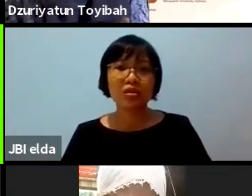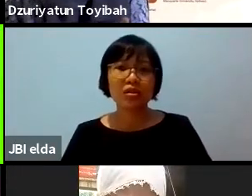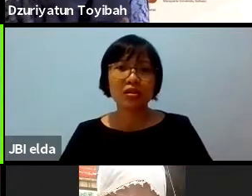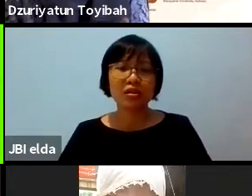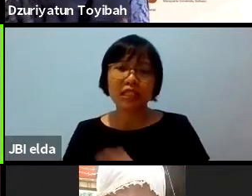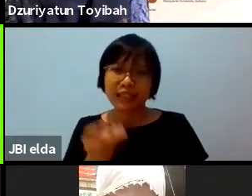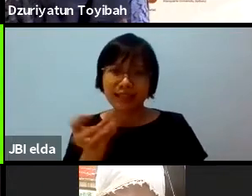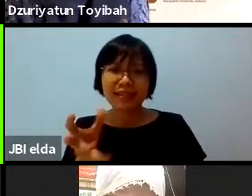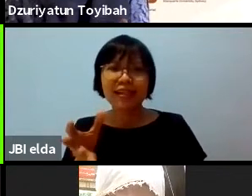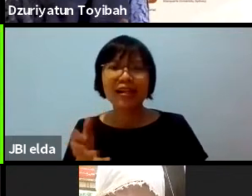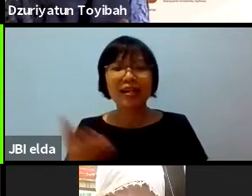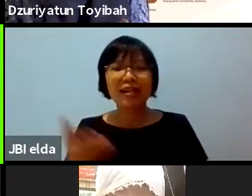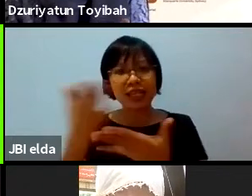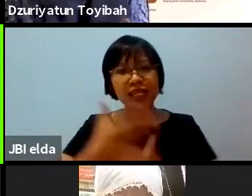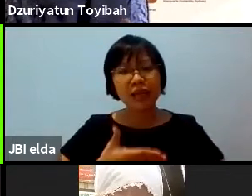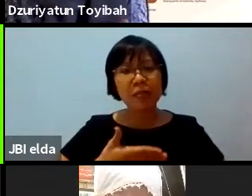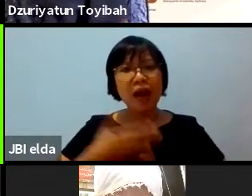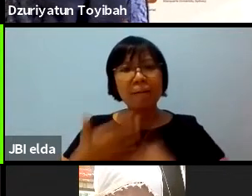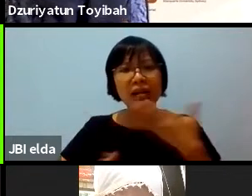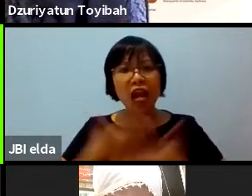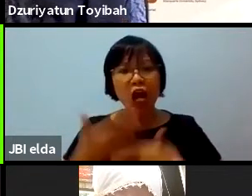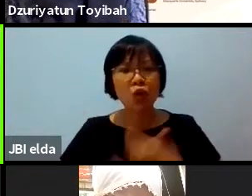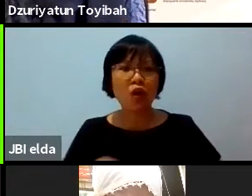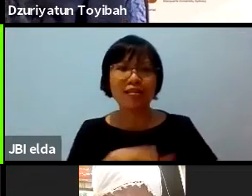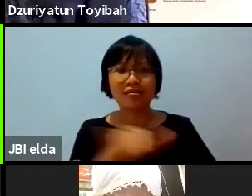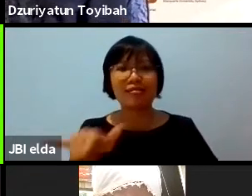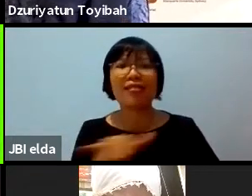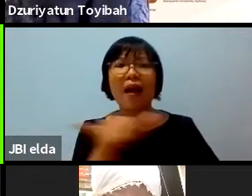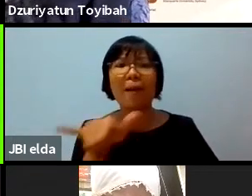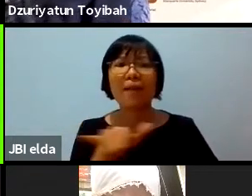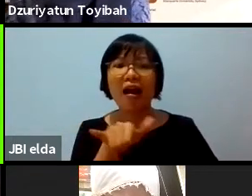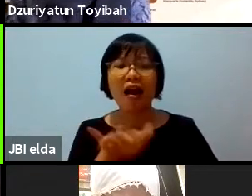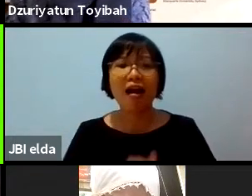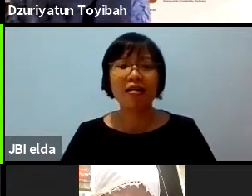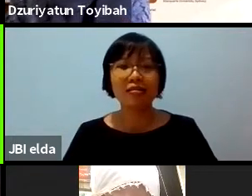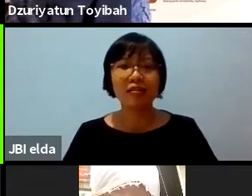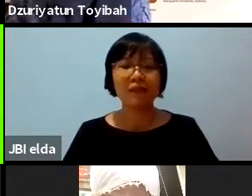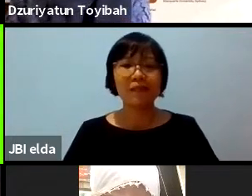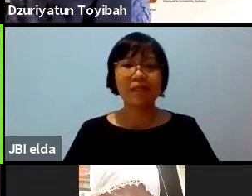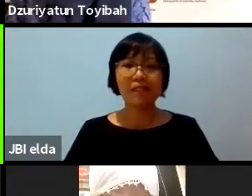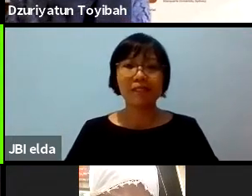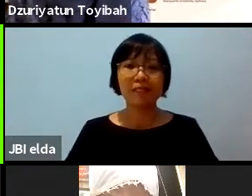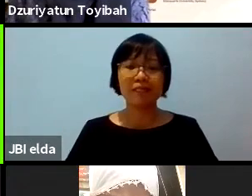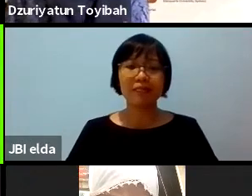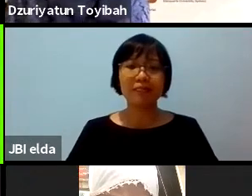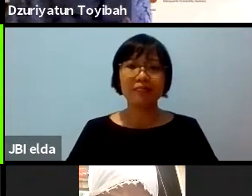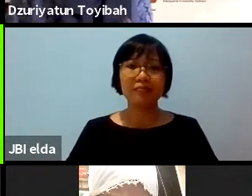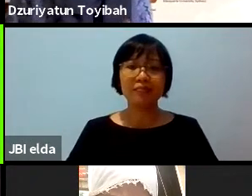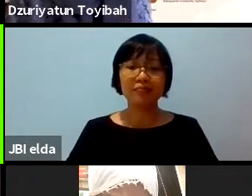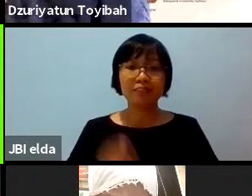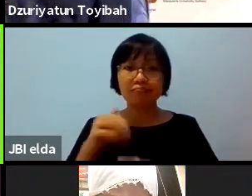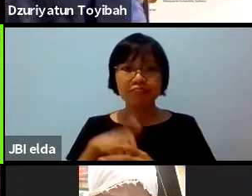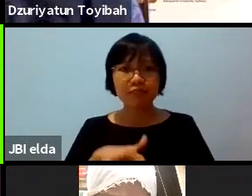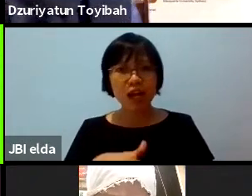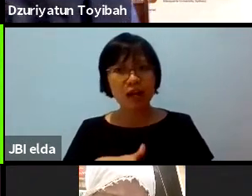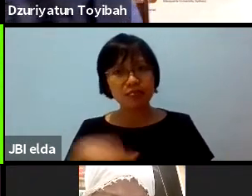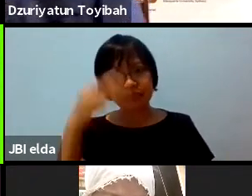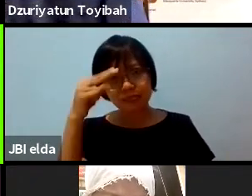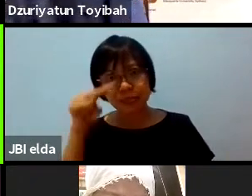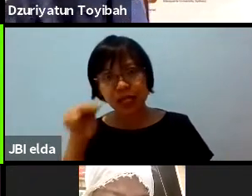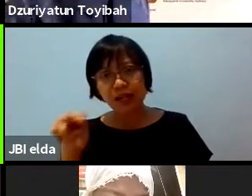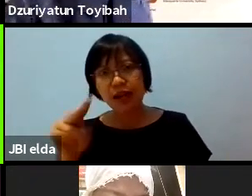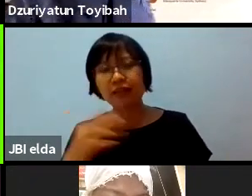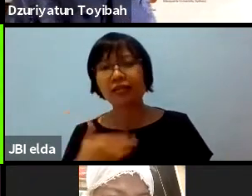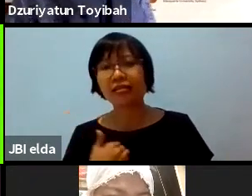Cuma memang harus dilakukan penelitian mendalam tentang itu. Dan dalam pengamatan saya, masyarakat Arfak ya